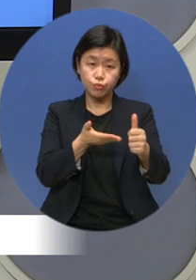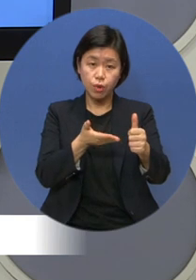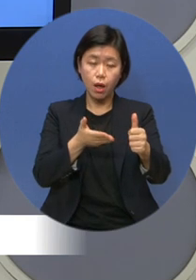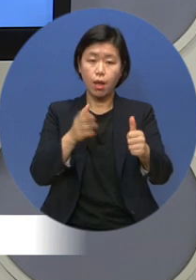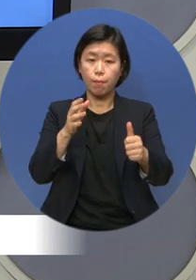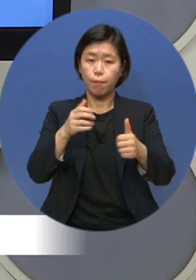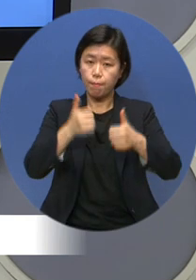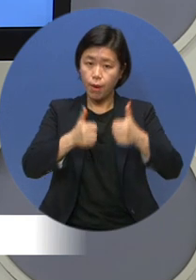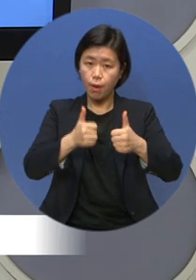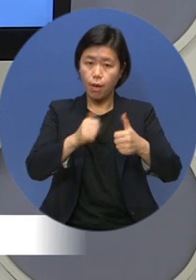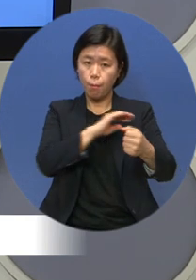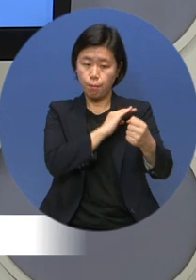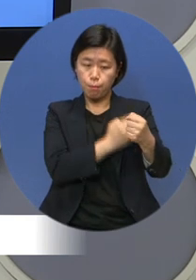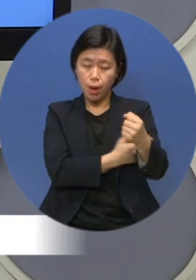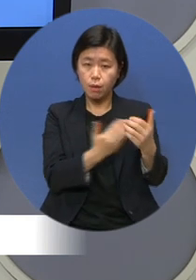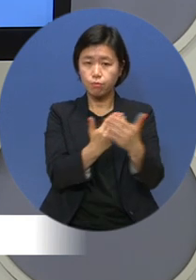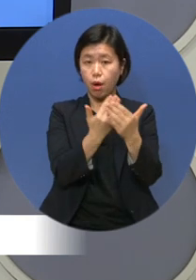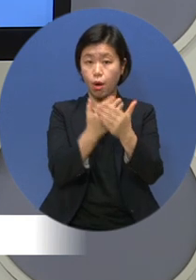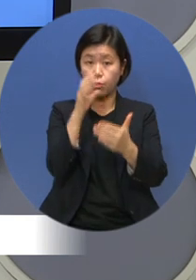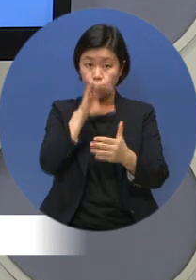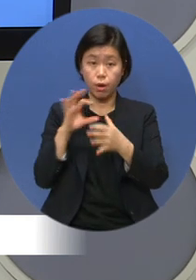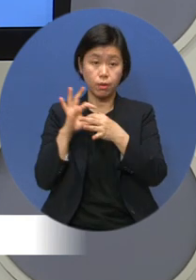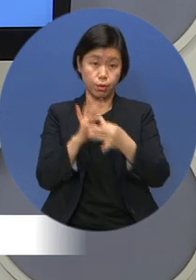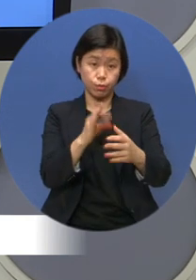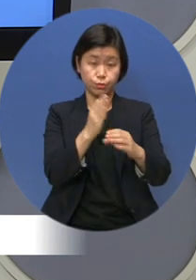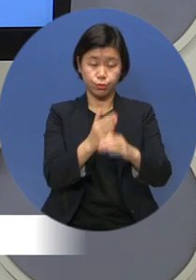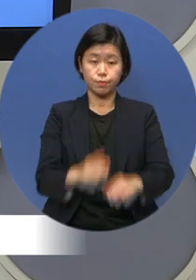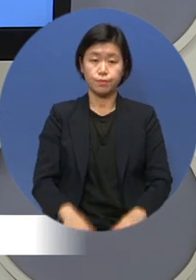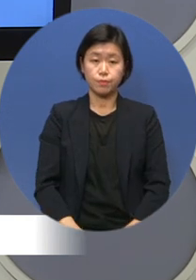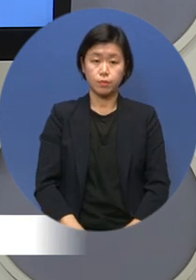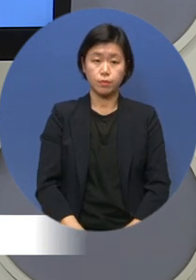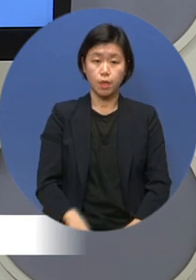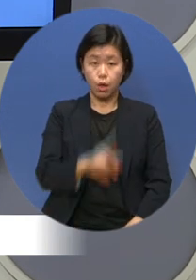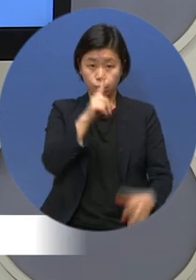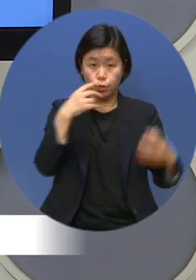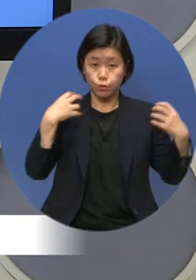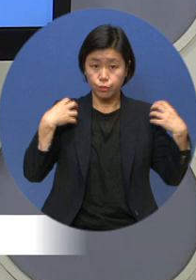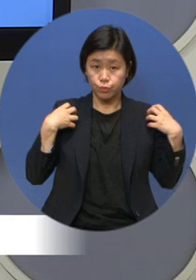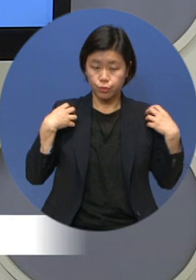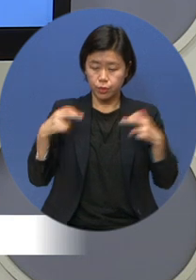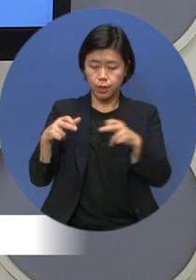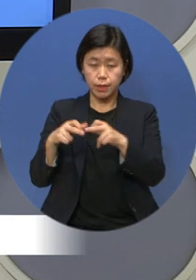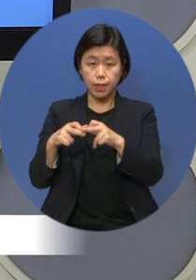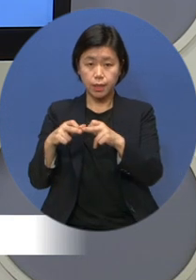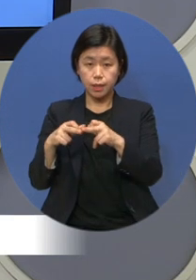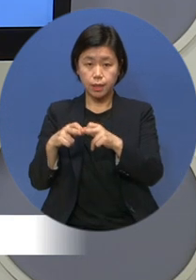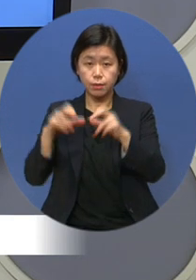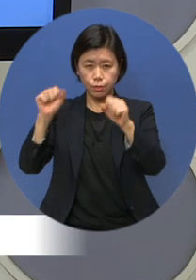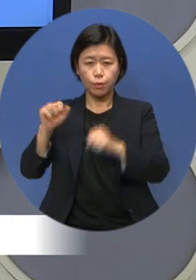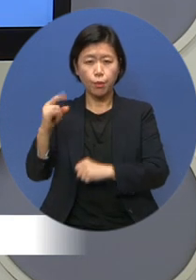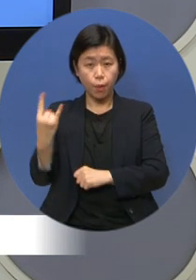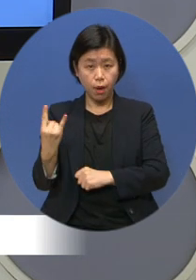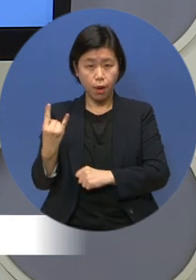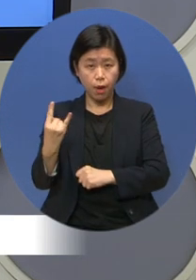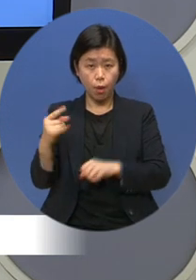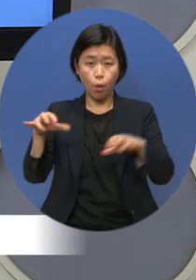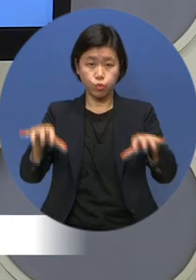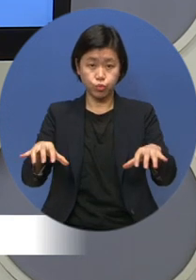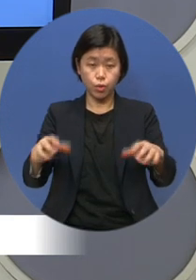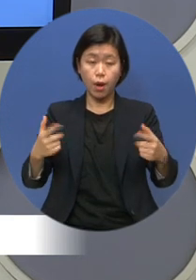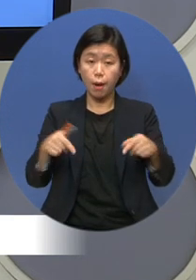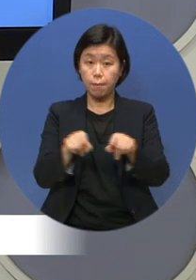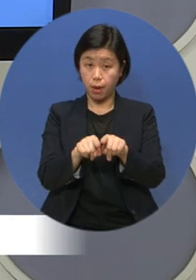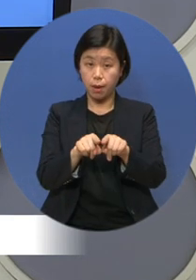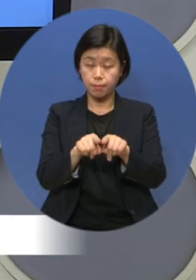꾸준히 이어왔습니다 문체부 와 장애인체육회 는 이번 2000 훈련원 입촌 훈련과 촌의